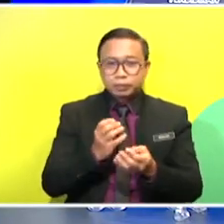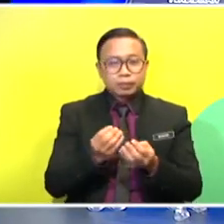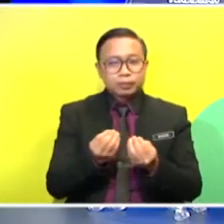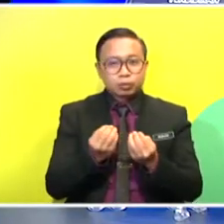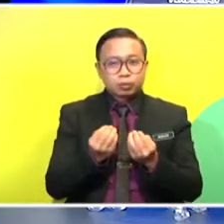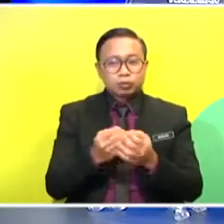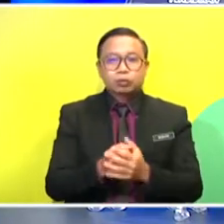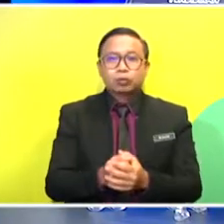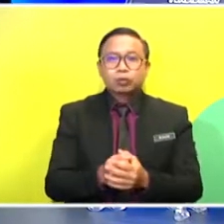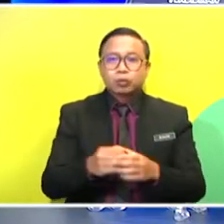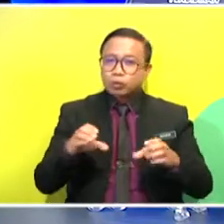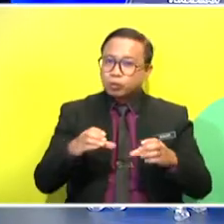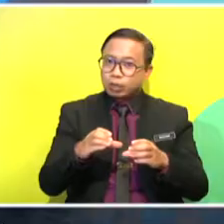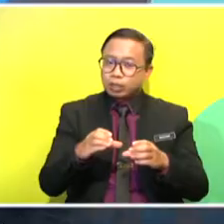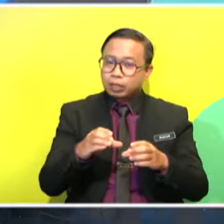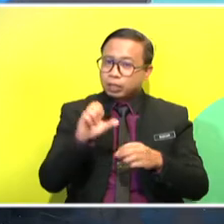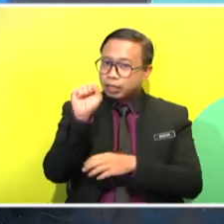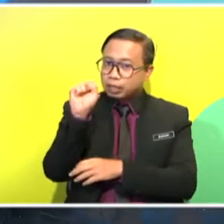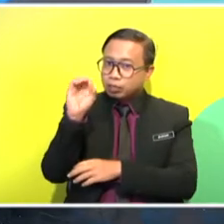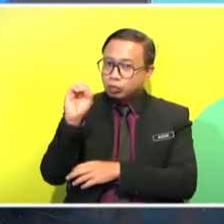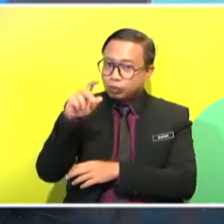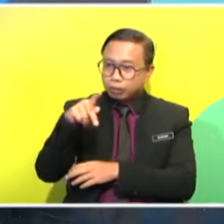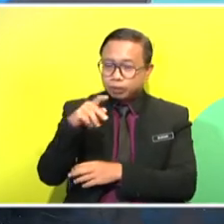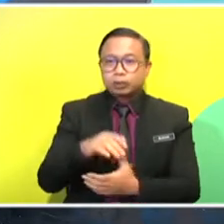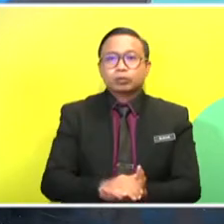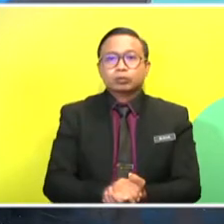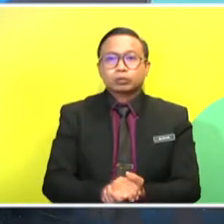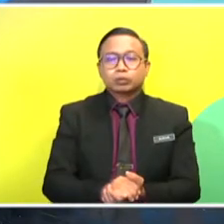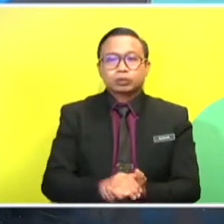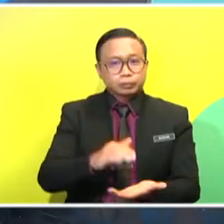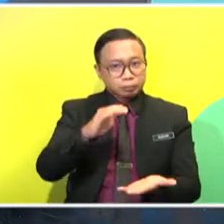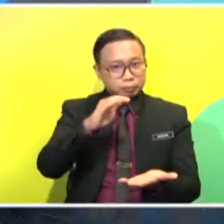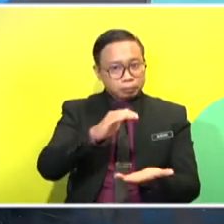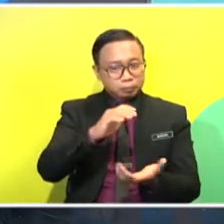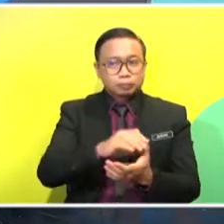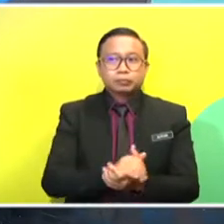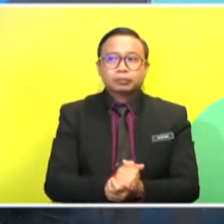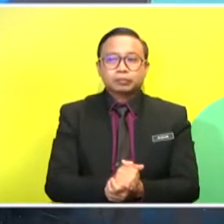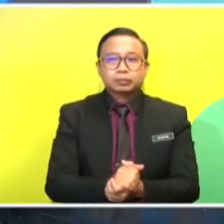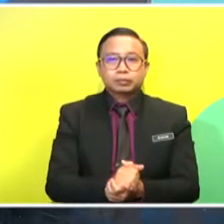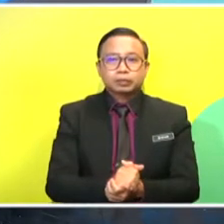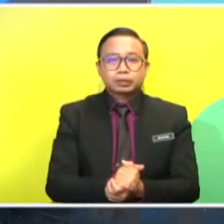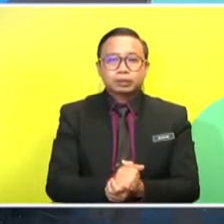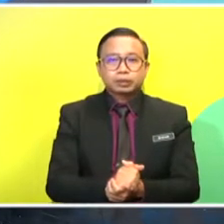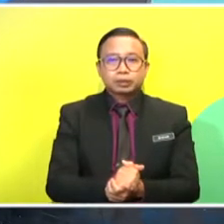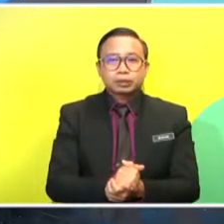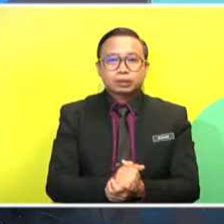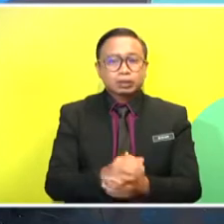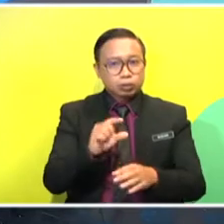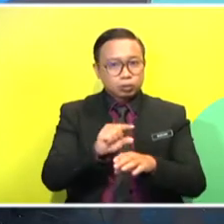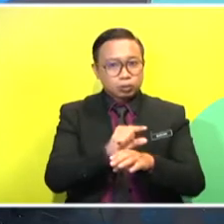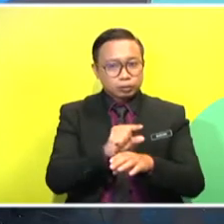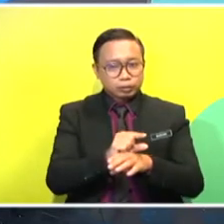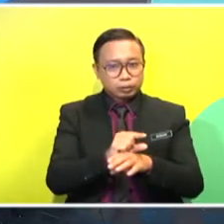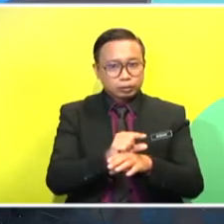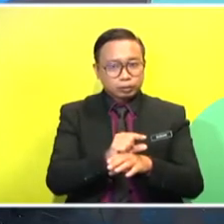sama-sama lakukan SOP, boleh cikgu? Boleh. Kita sanitasi dahulu tangan, boleh? Cikgu boleh. Ada pembasmi kuman di depan sana, saya ada pembasmi